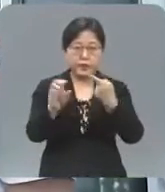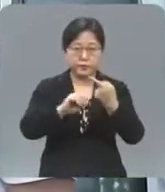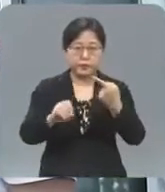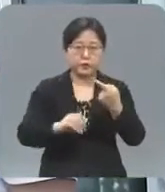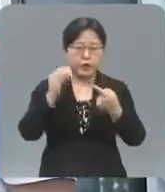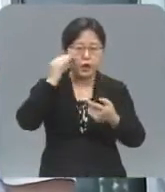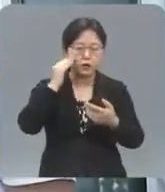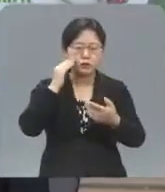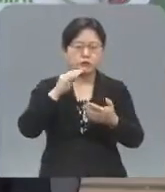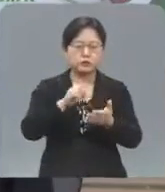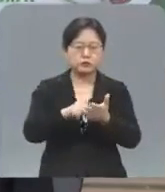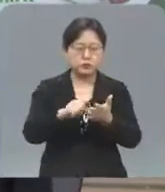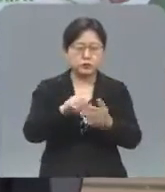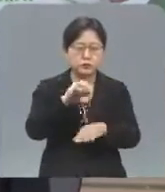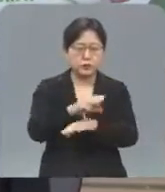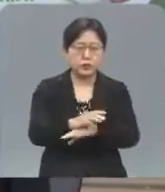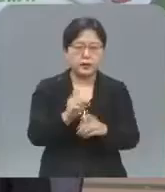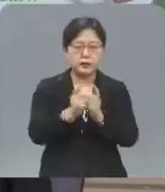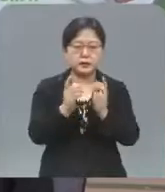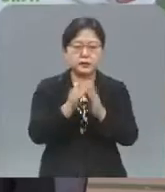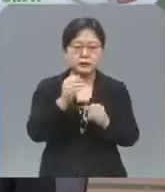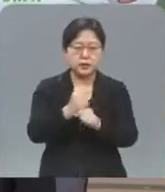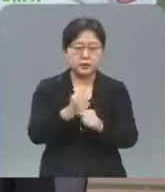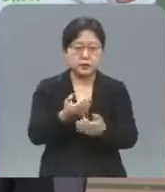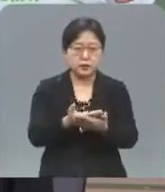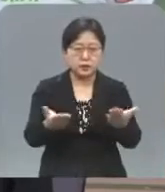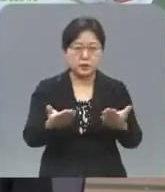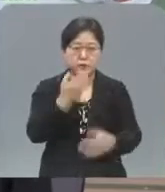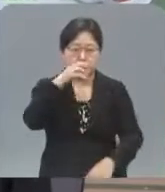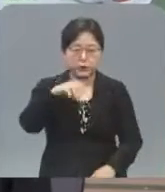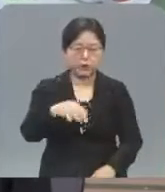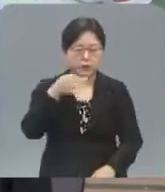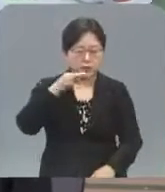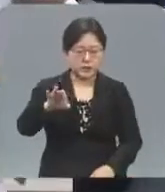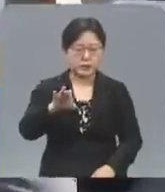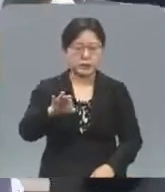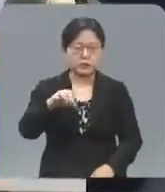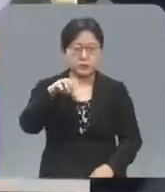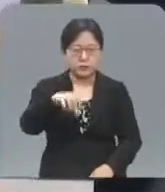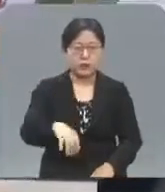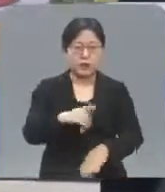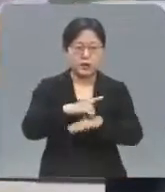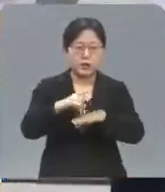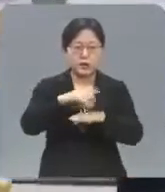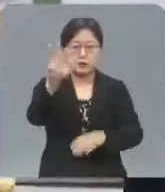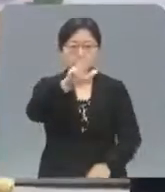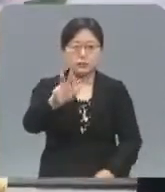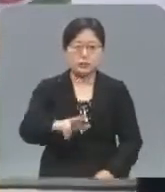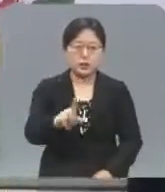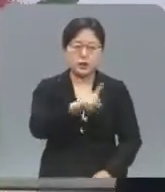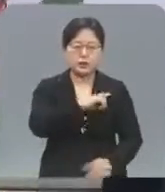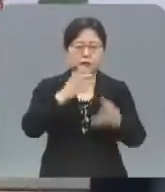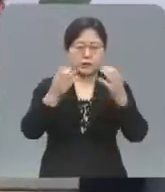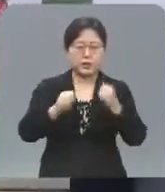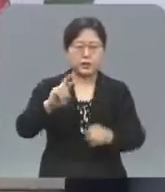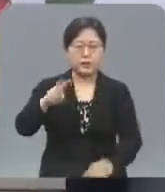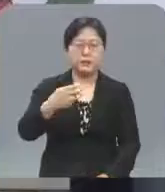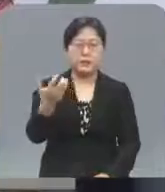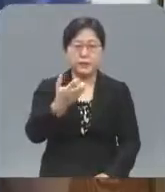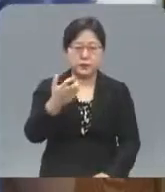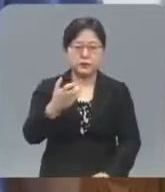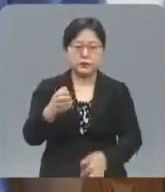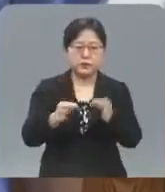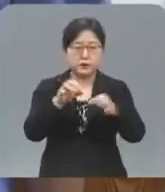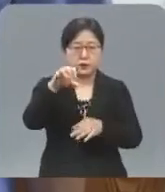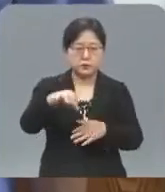들어간 김치를 구입하거나 직접 만들어 제공하는 식당을 인증하는 제도로 해남군은 전국에서 가장 많은 280여 개